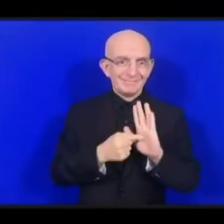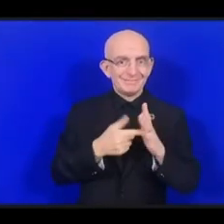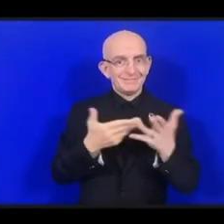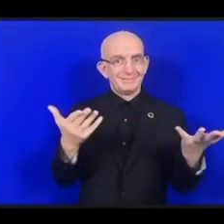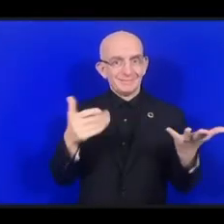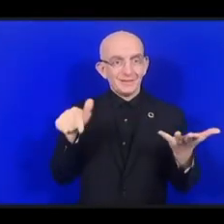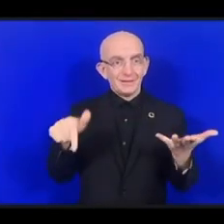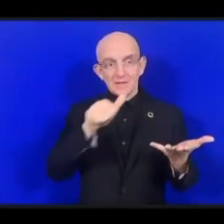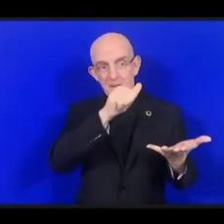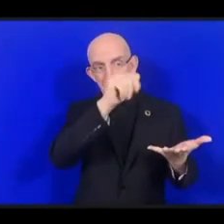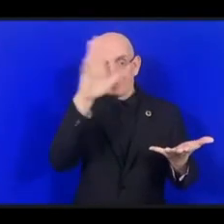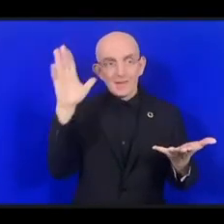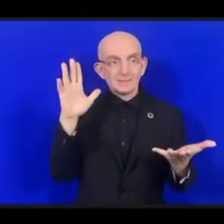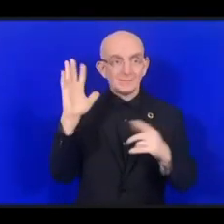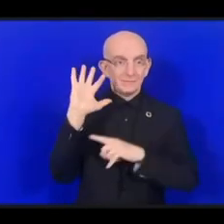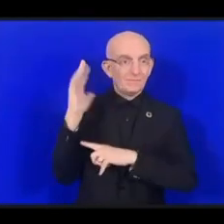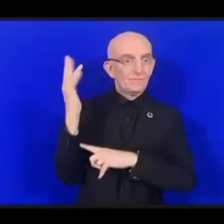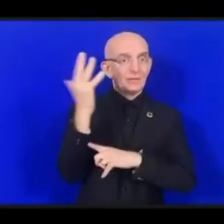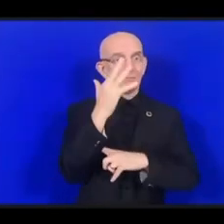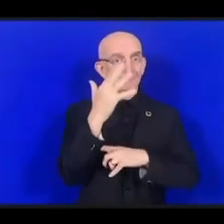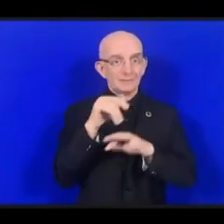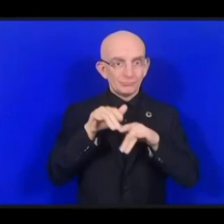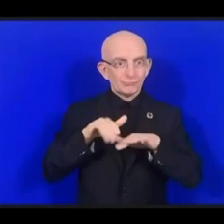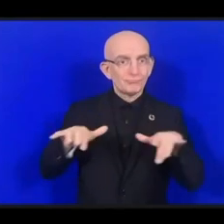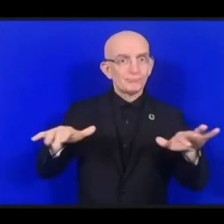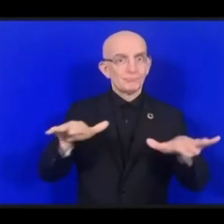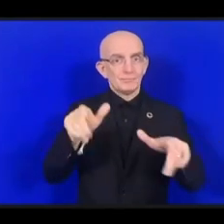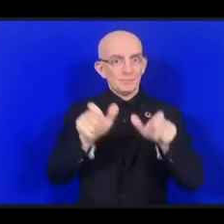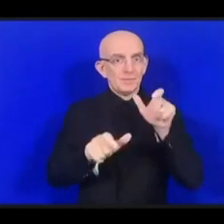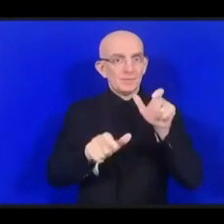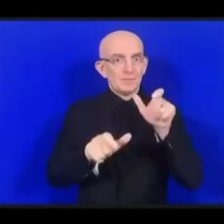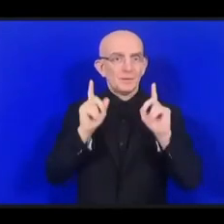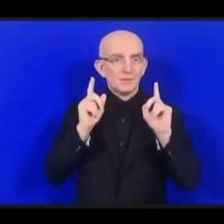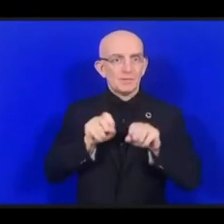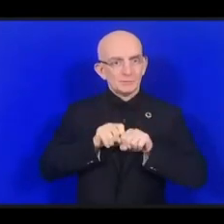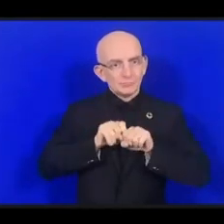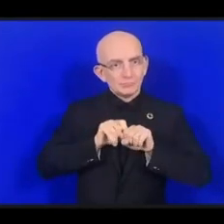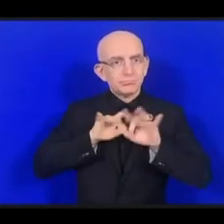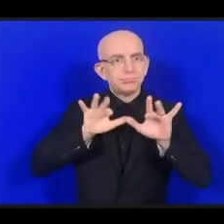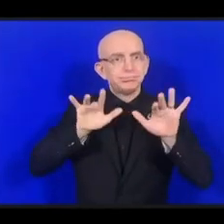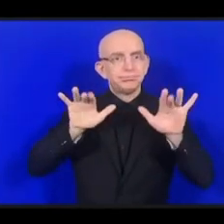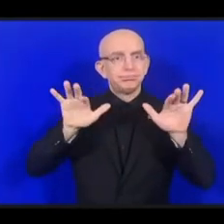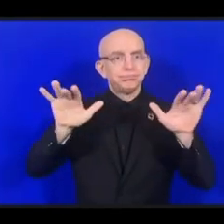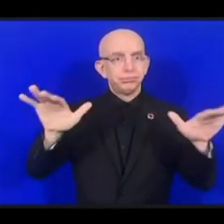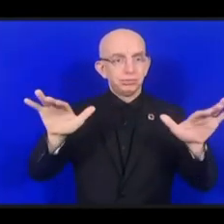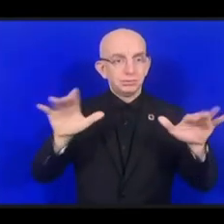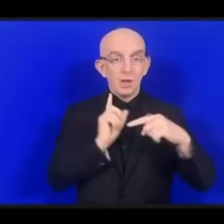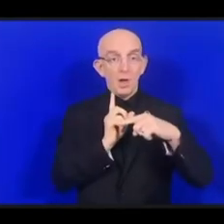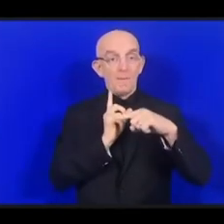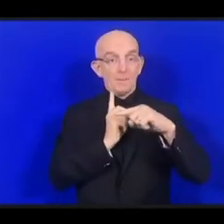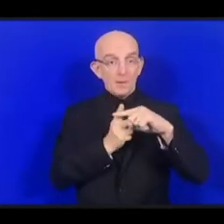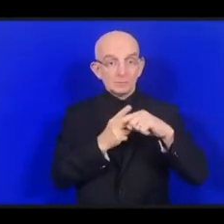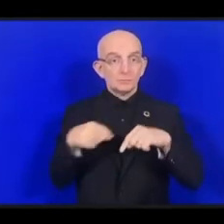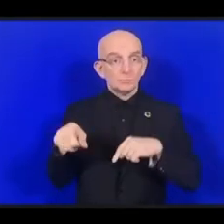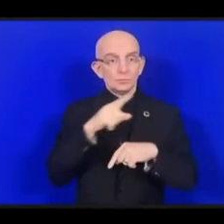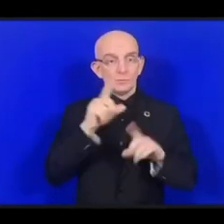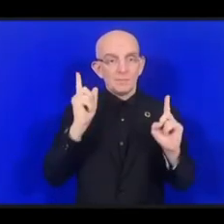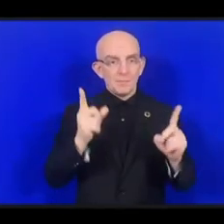entendue par ailleurs il ne faut pas oublier que les